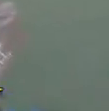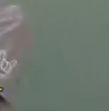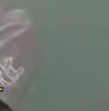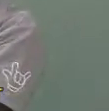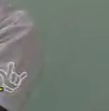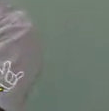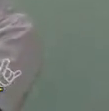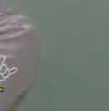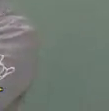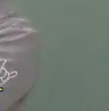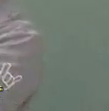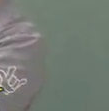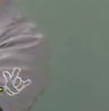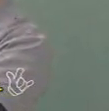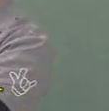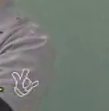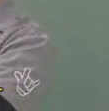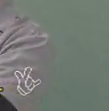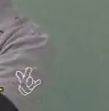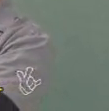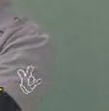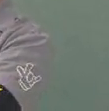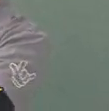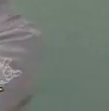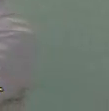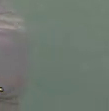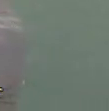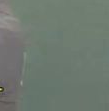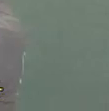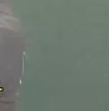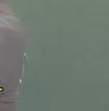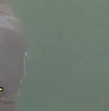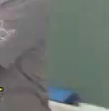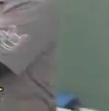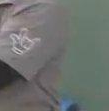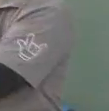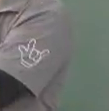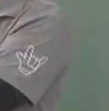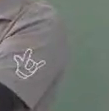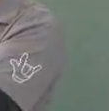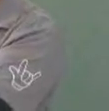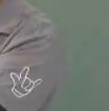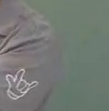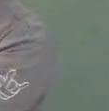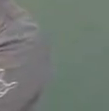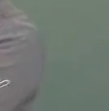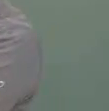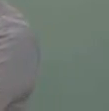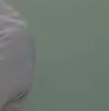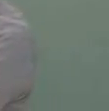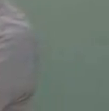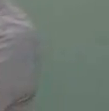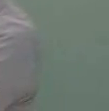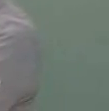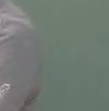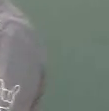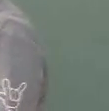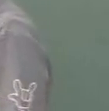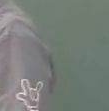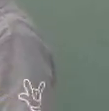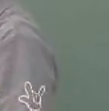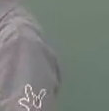基本的にはそこの指先は顔になってますね。合うっていう手話ですね。合う、